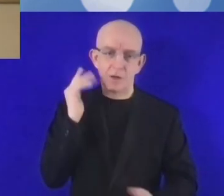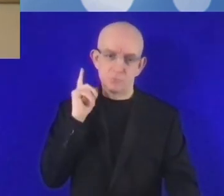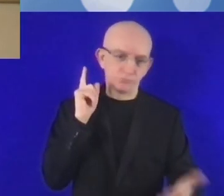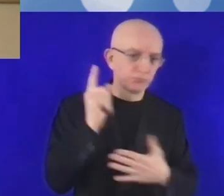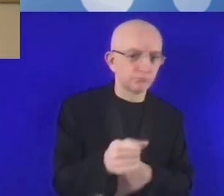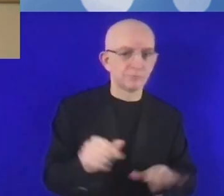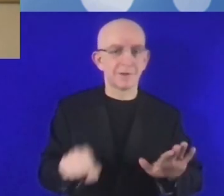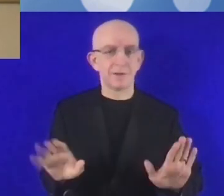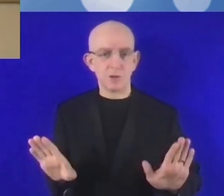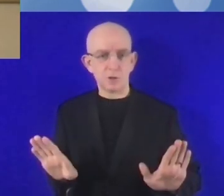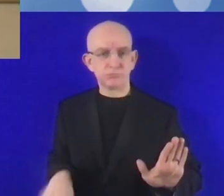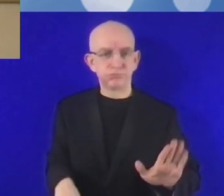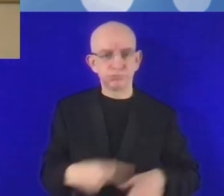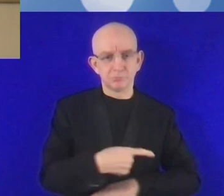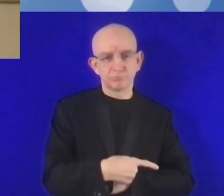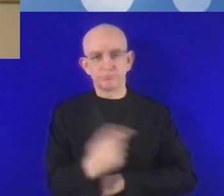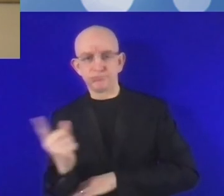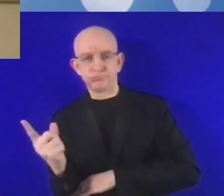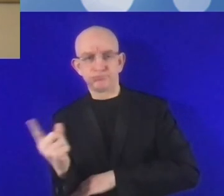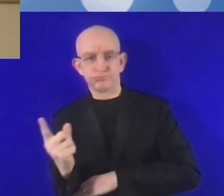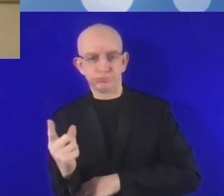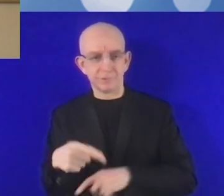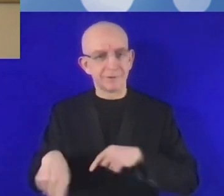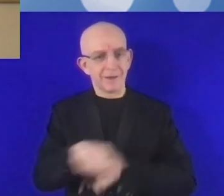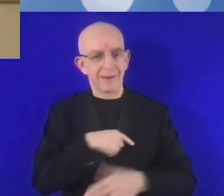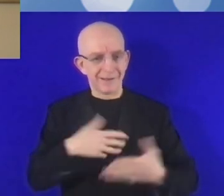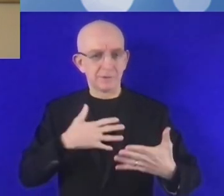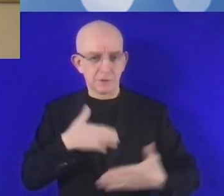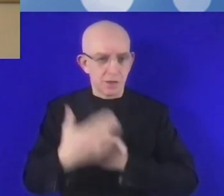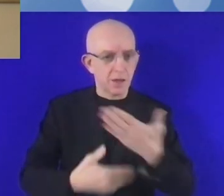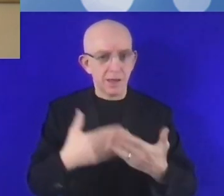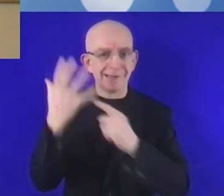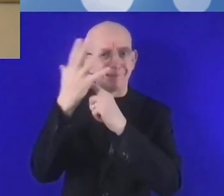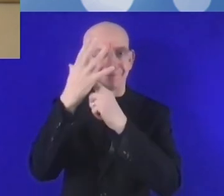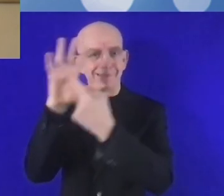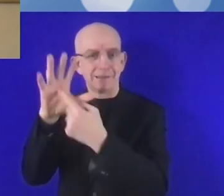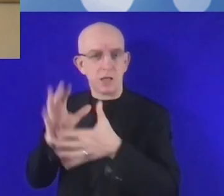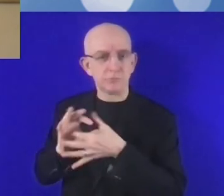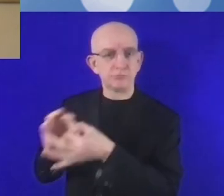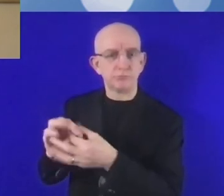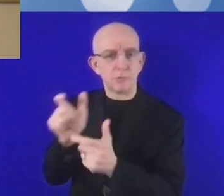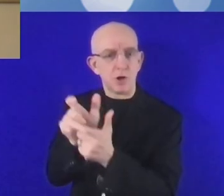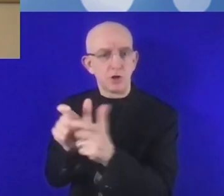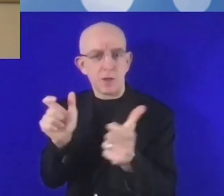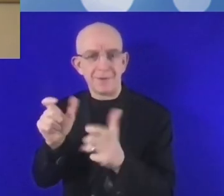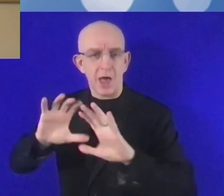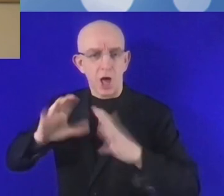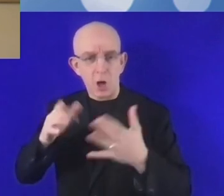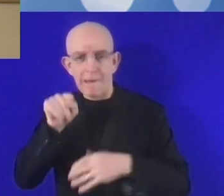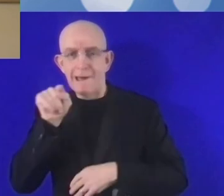хотим сотрудничать с разными субъектами, которые могут поспособствовать ускорению этого процесса. Мы